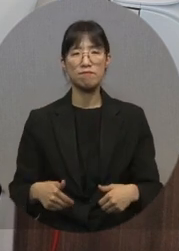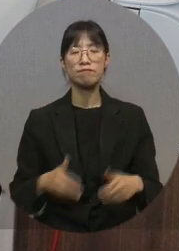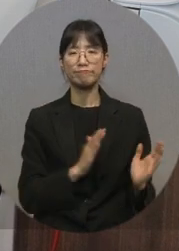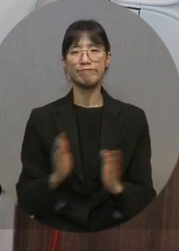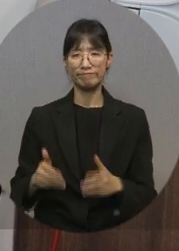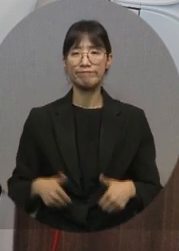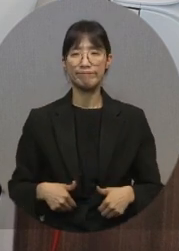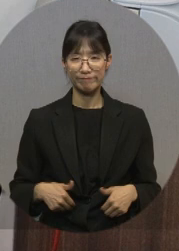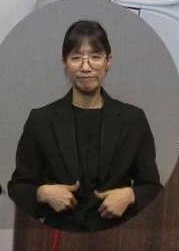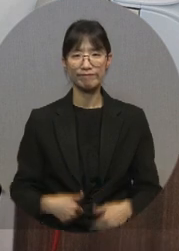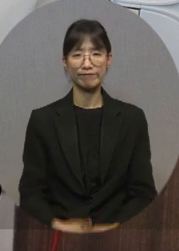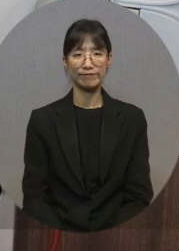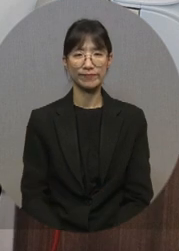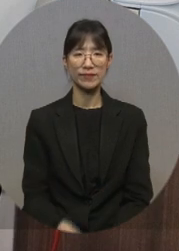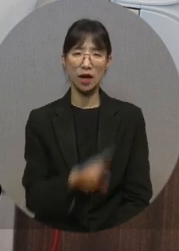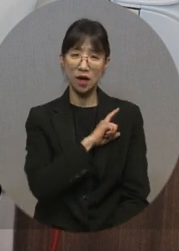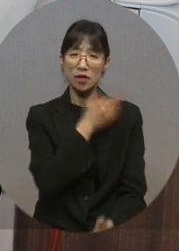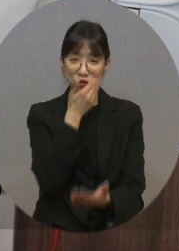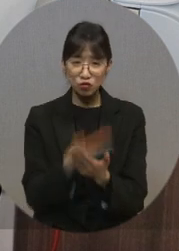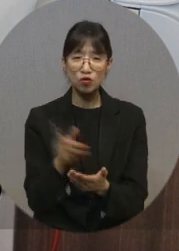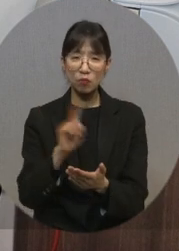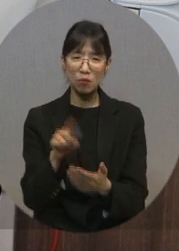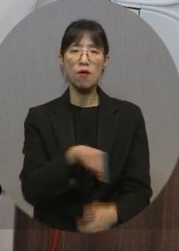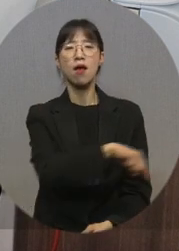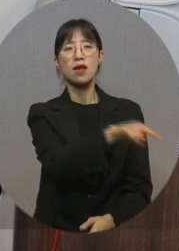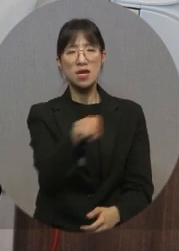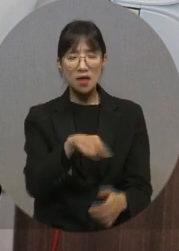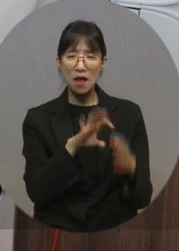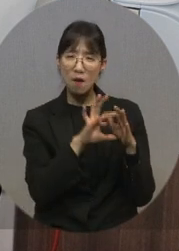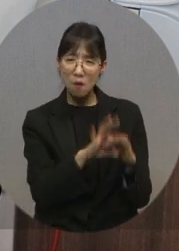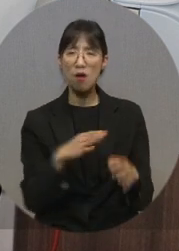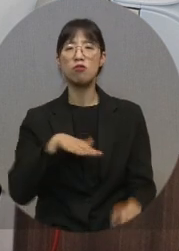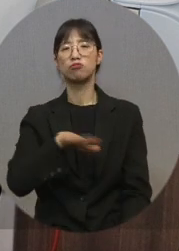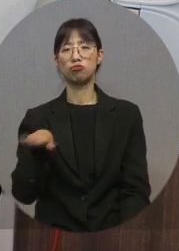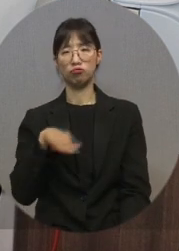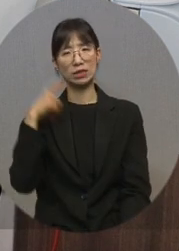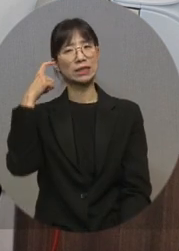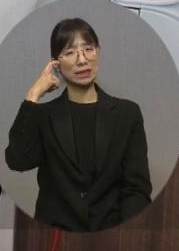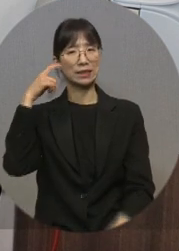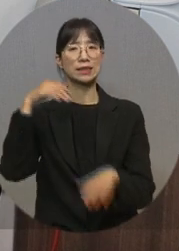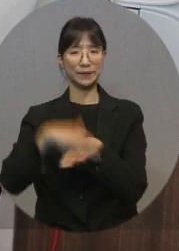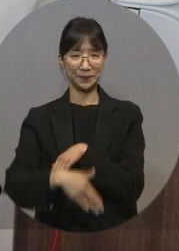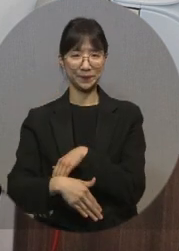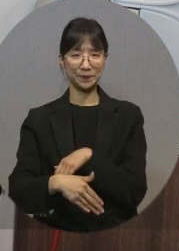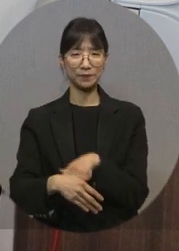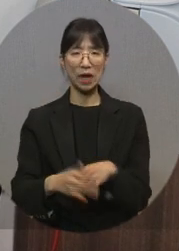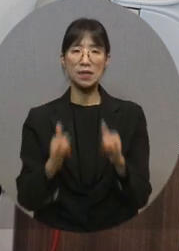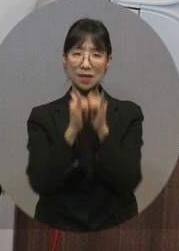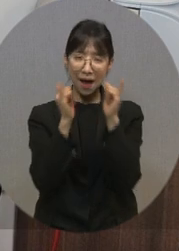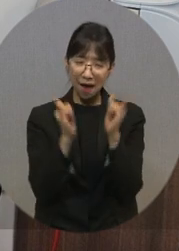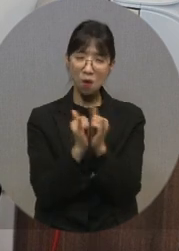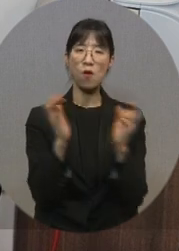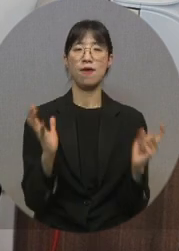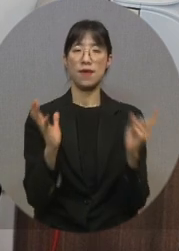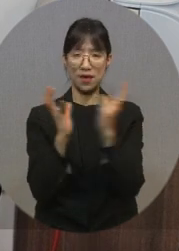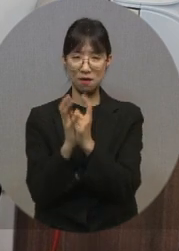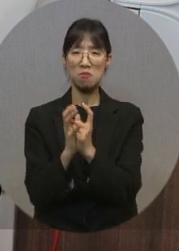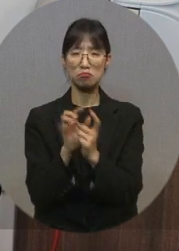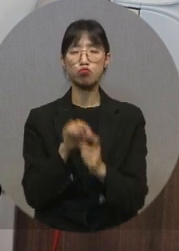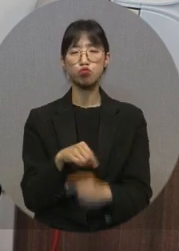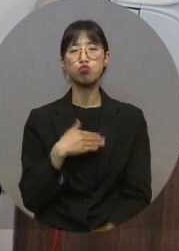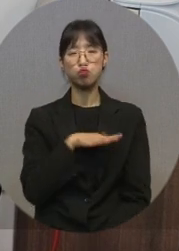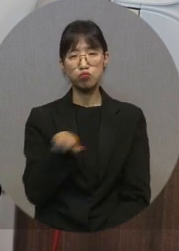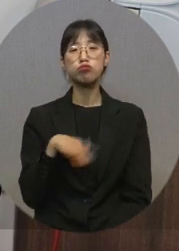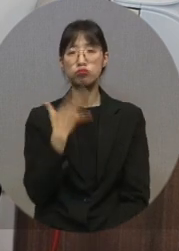될 것으로 봅니다. 가장 중요한 것은 이 아이들에 대한 우리의 시각입니다. 사회의 일원으로서 그냥 너무